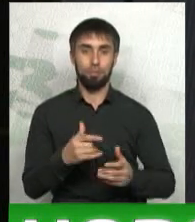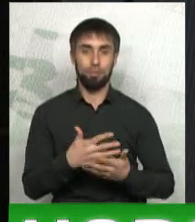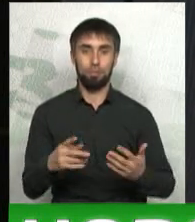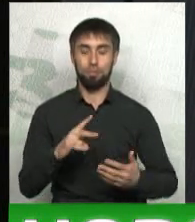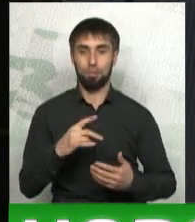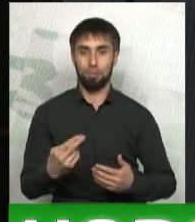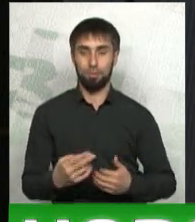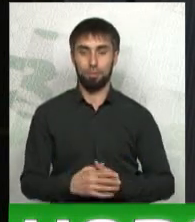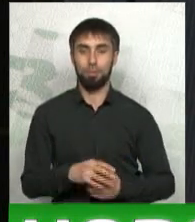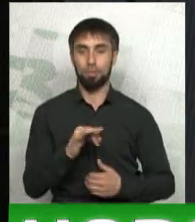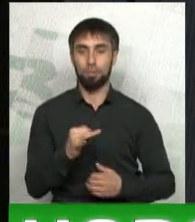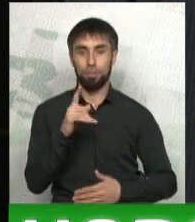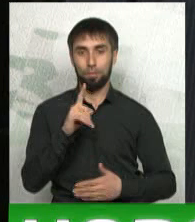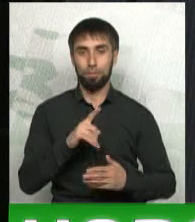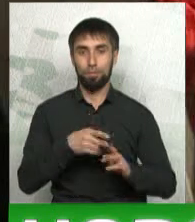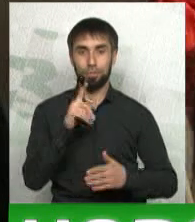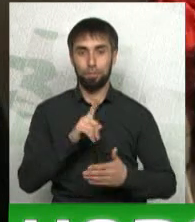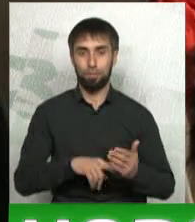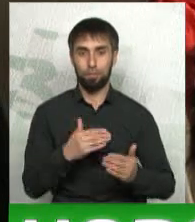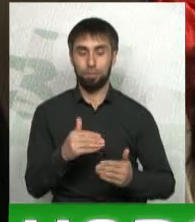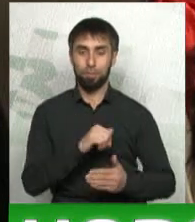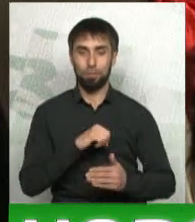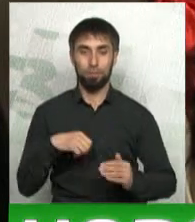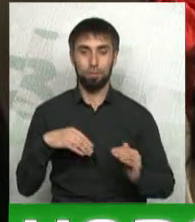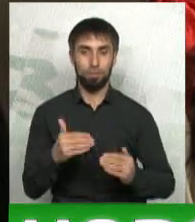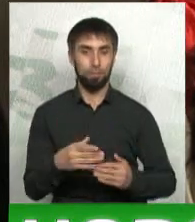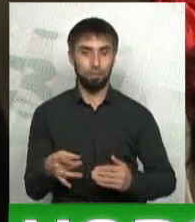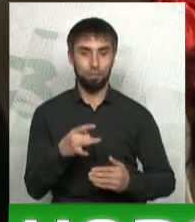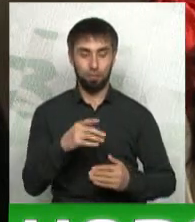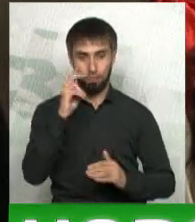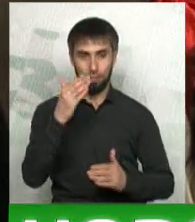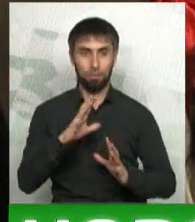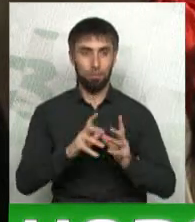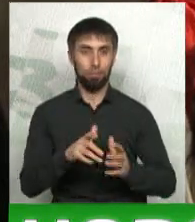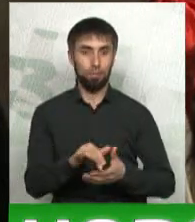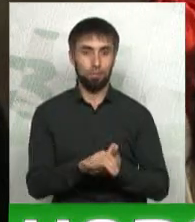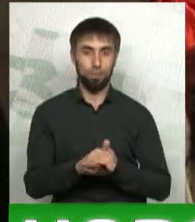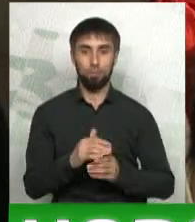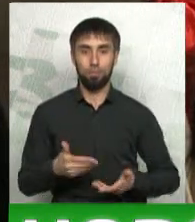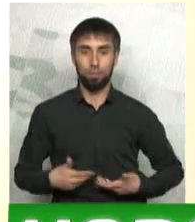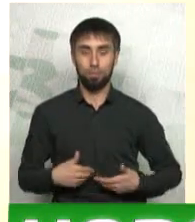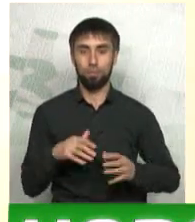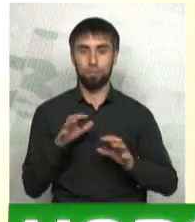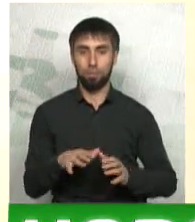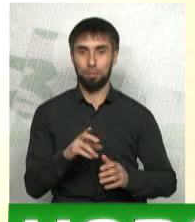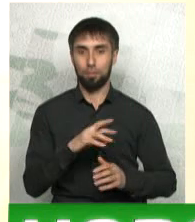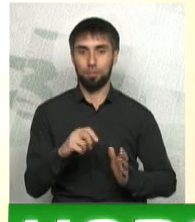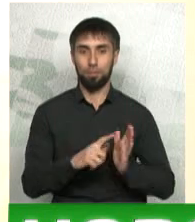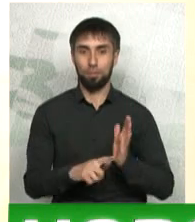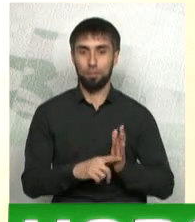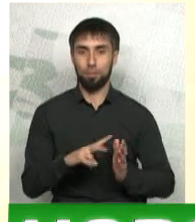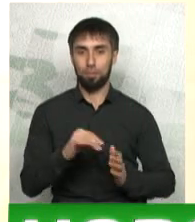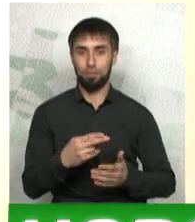разных национальностей и вероисповеданий. В самом маленьком регионе страны в мире и согласии проживают представители более